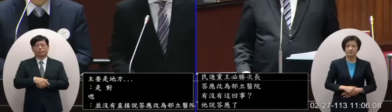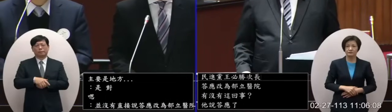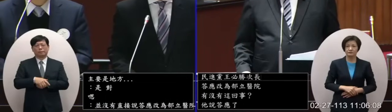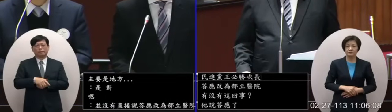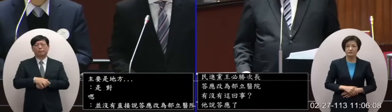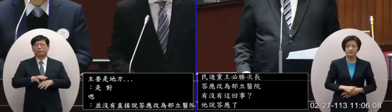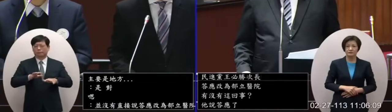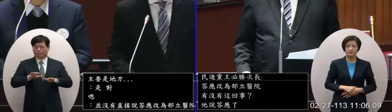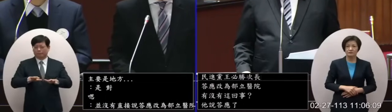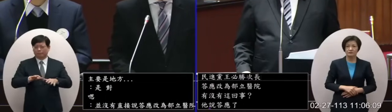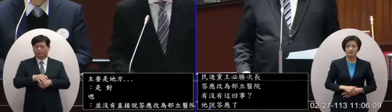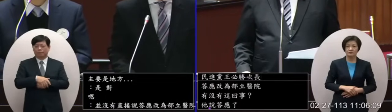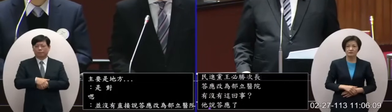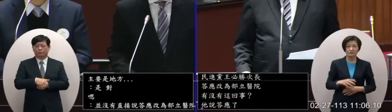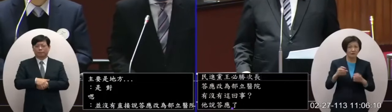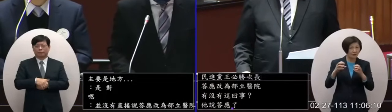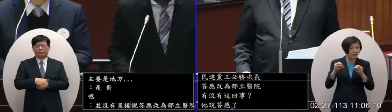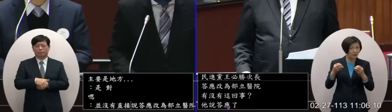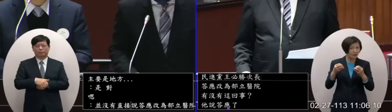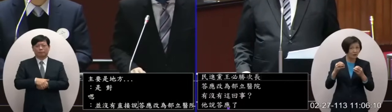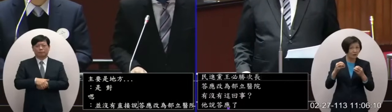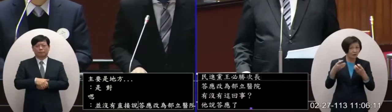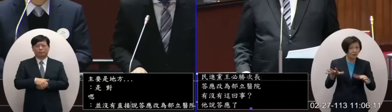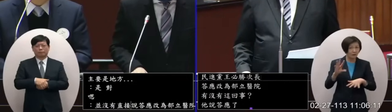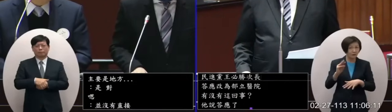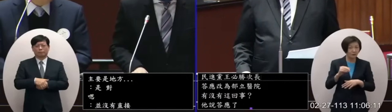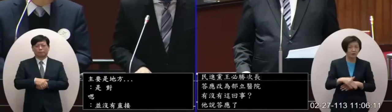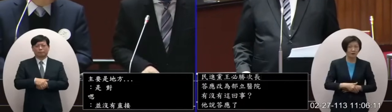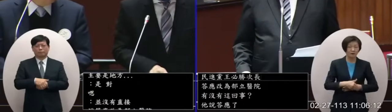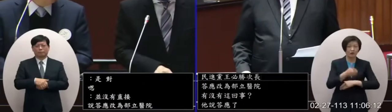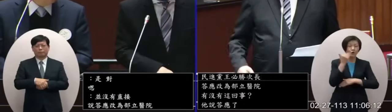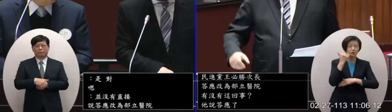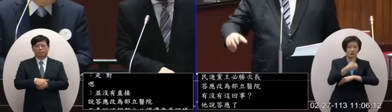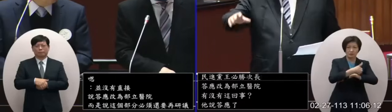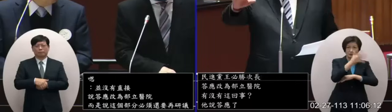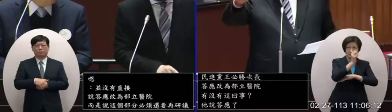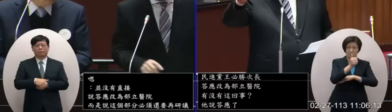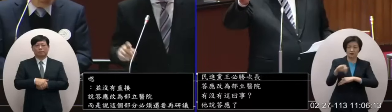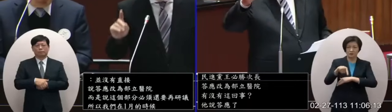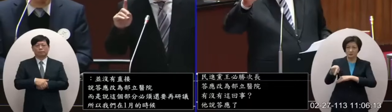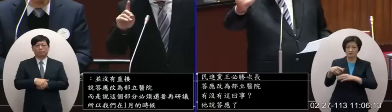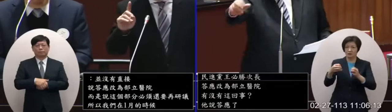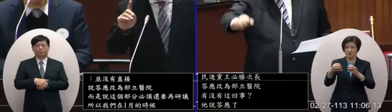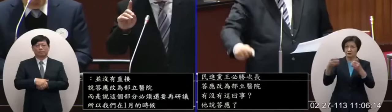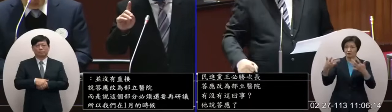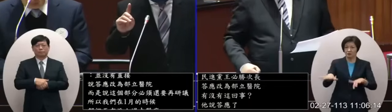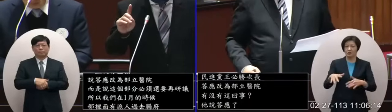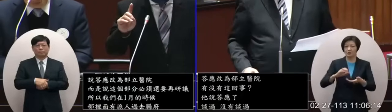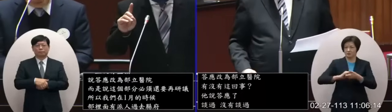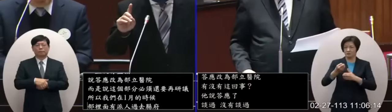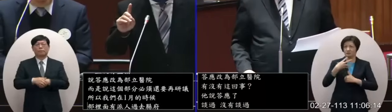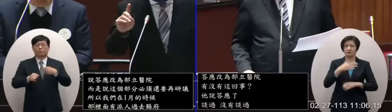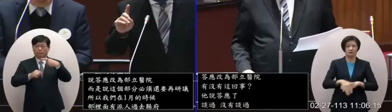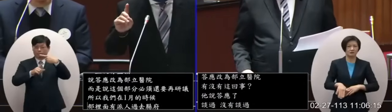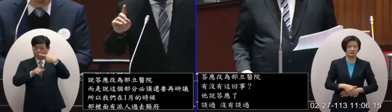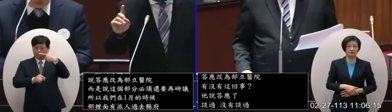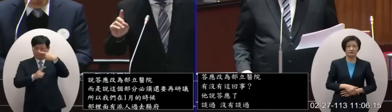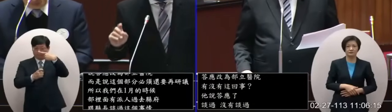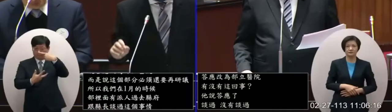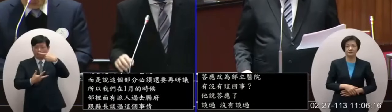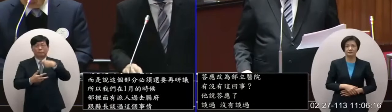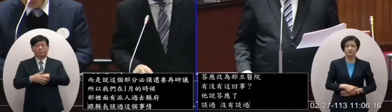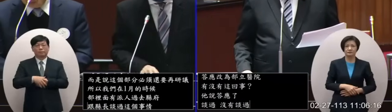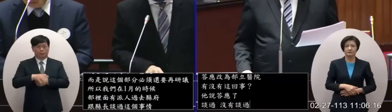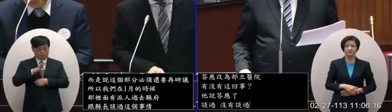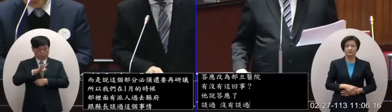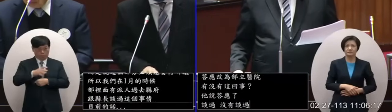那目前的话， 没有谈过，县长有谈过会跟我讲。 一月 县长如果有谈过，一定会告诉我。 1月17哈、